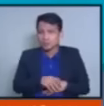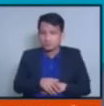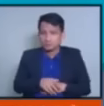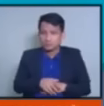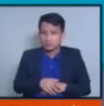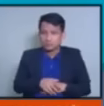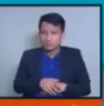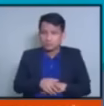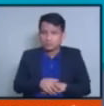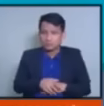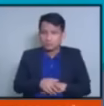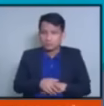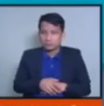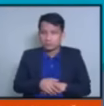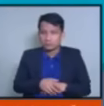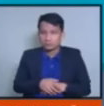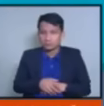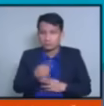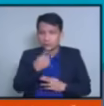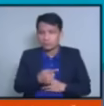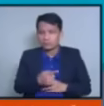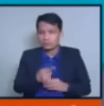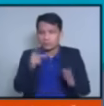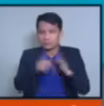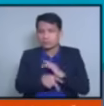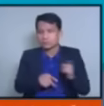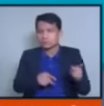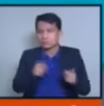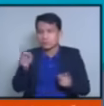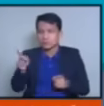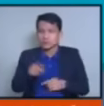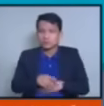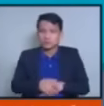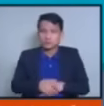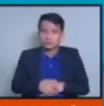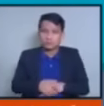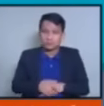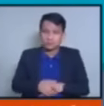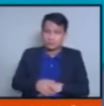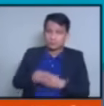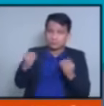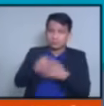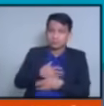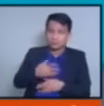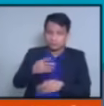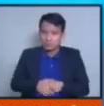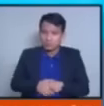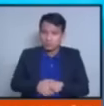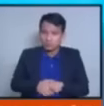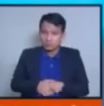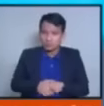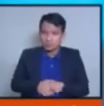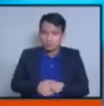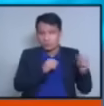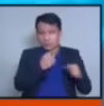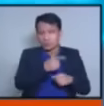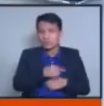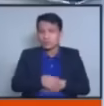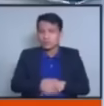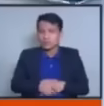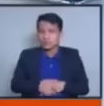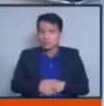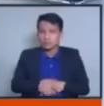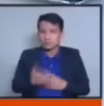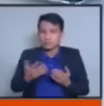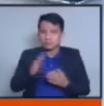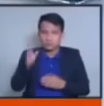kung hindi ka kung makita kita rito, sabi niya sa akin. Siyempre, nag-aalala rin yung magulang ko, usap akong umalis. So, wala